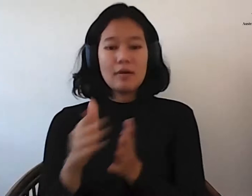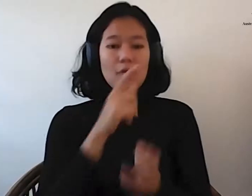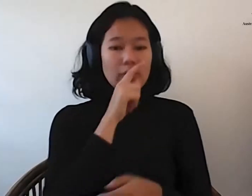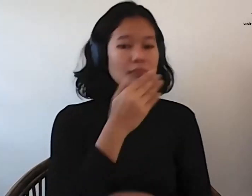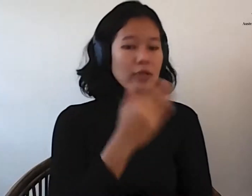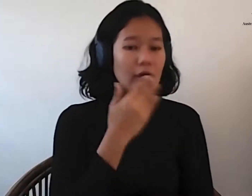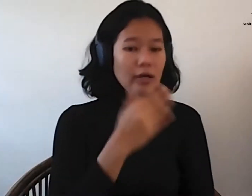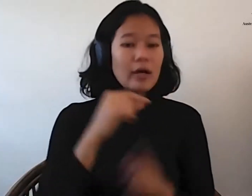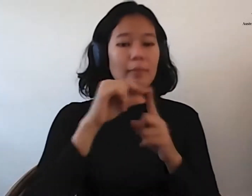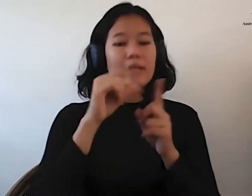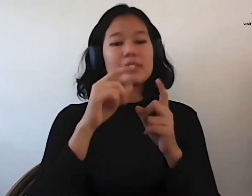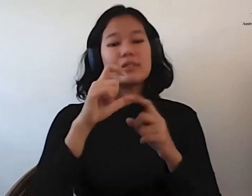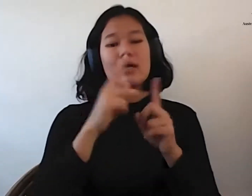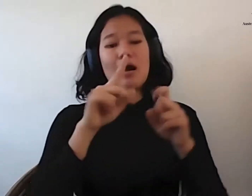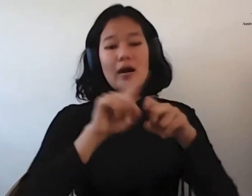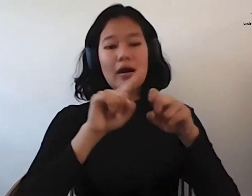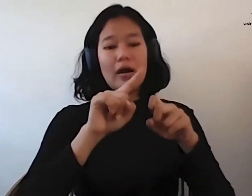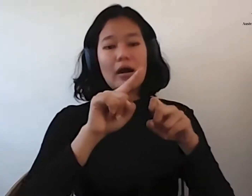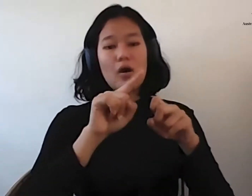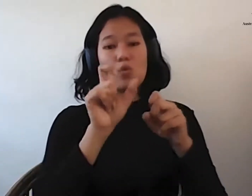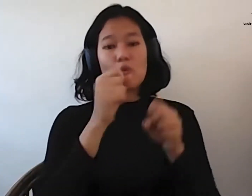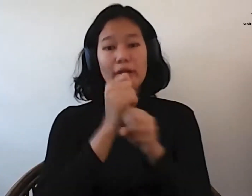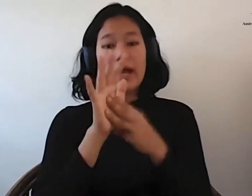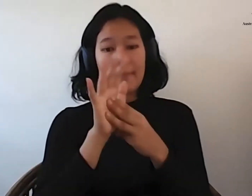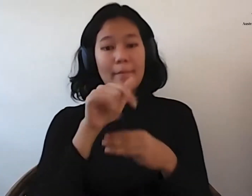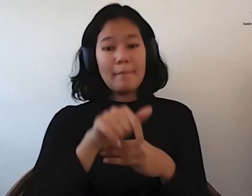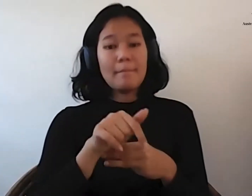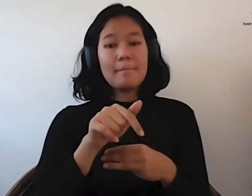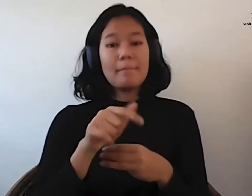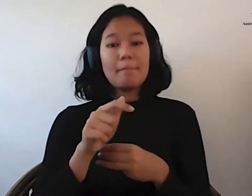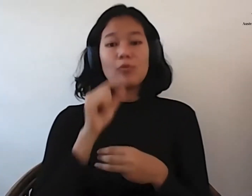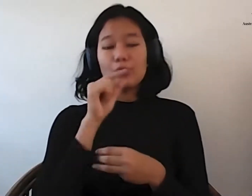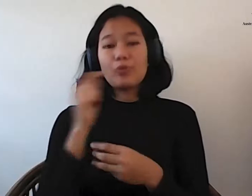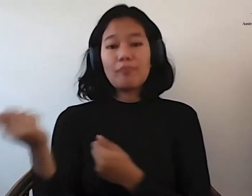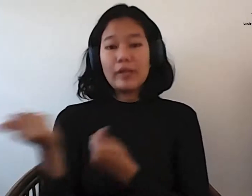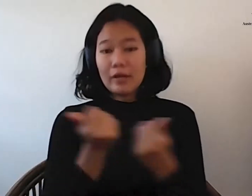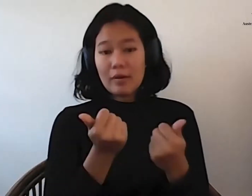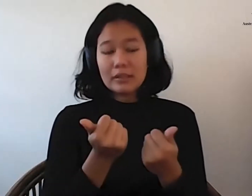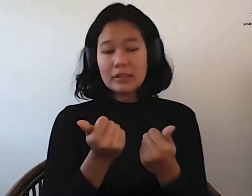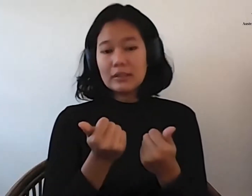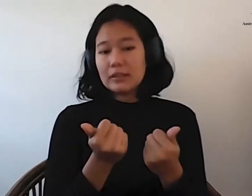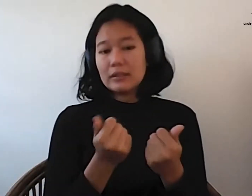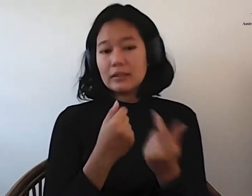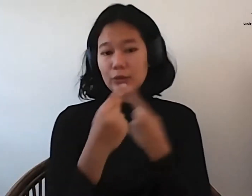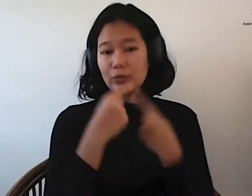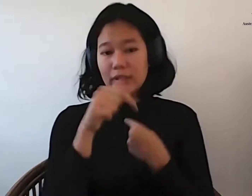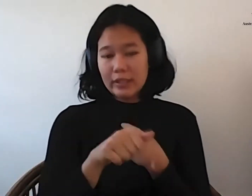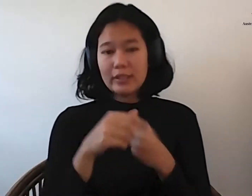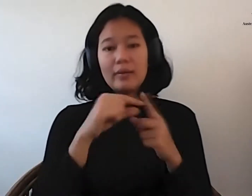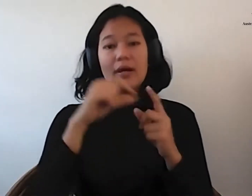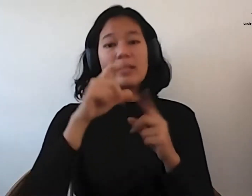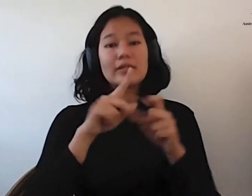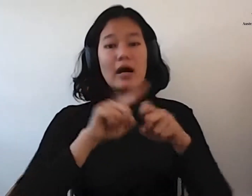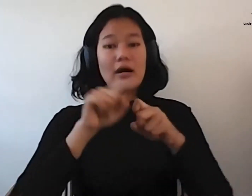kemudian pada PSKK UGM yang menjadi co-host, ya, dari diskusi ini ya, SKK UGM menjadi salah